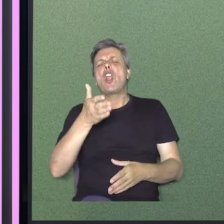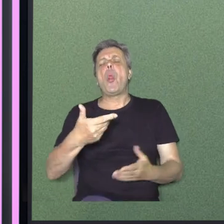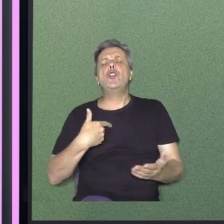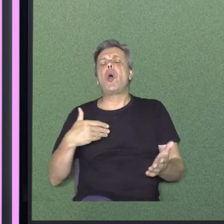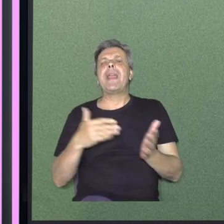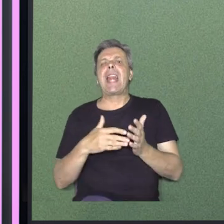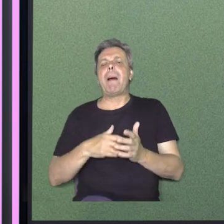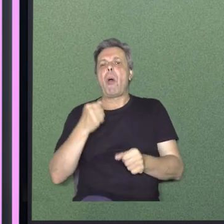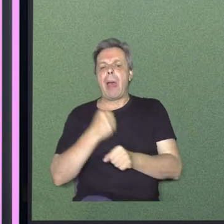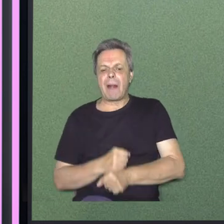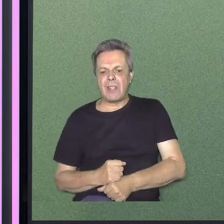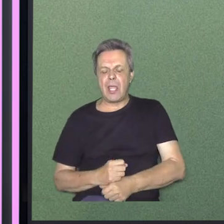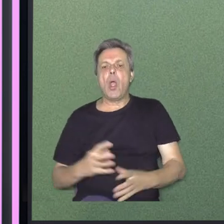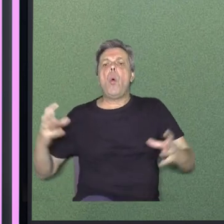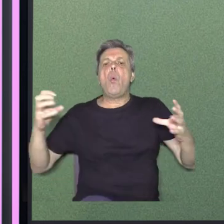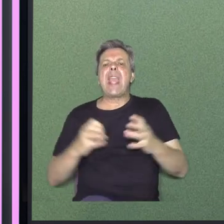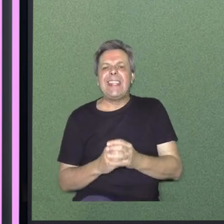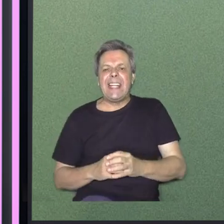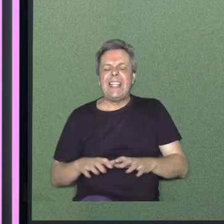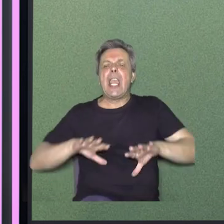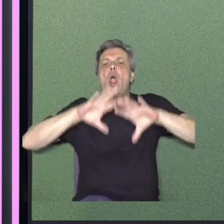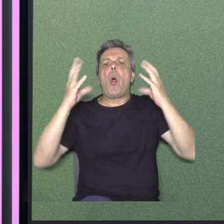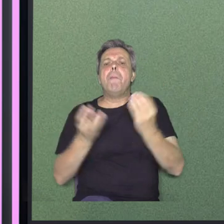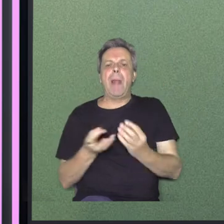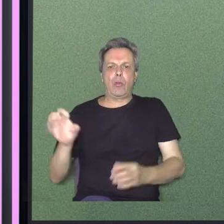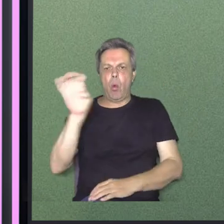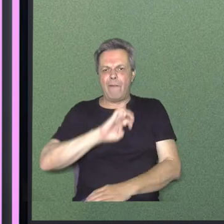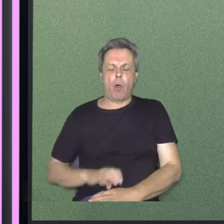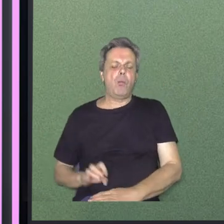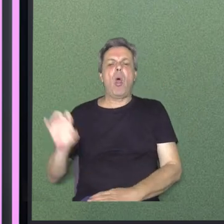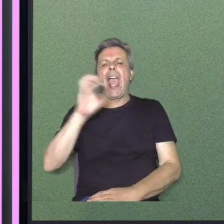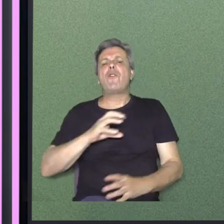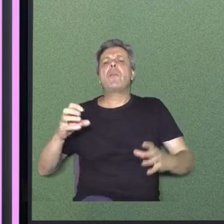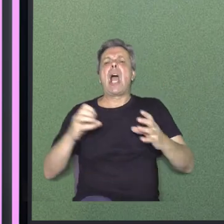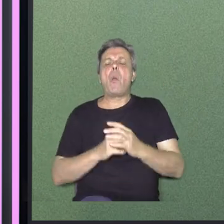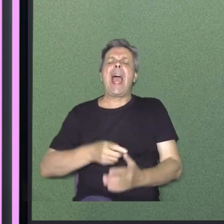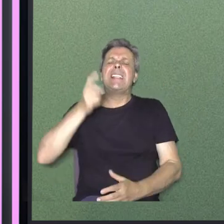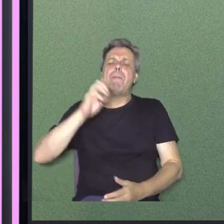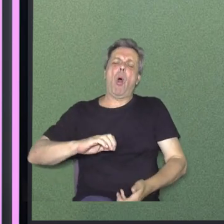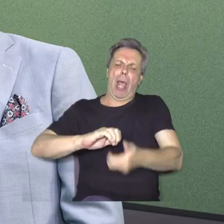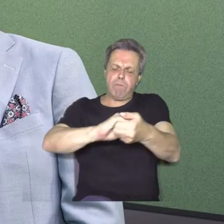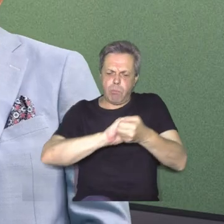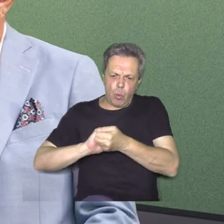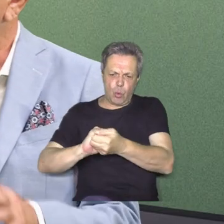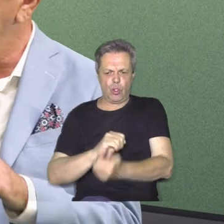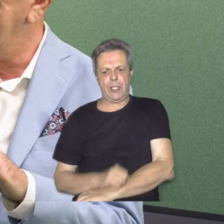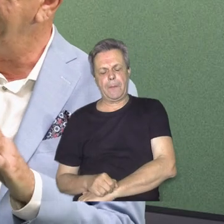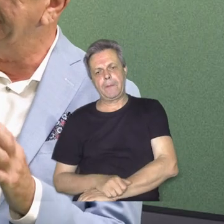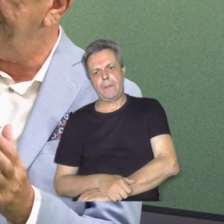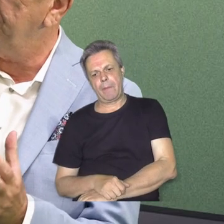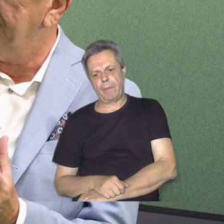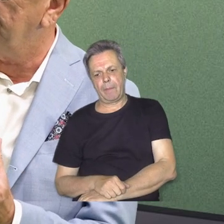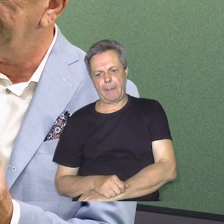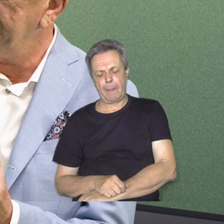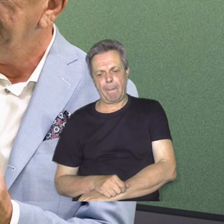mi trebamo napraviti, ujediniti cijelu Evropu. Evropska unija se mora udružiti do kraja. U smislu